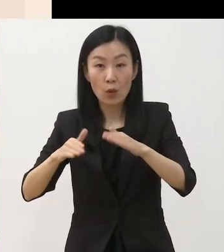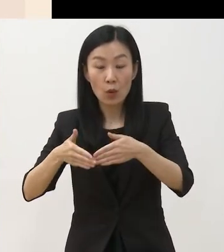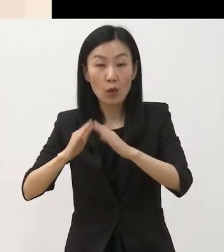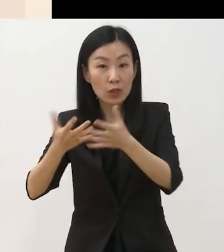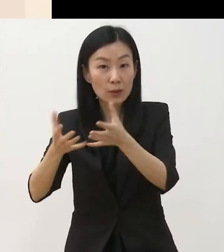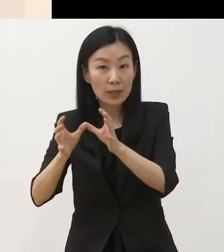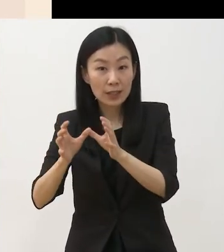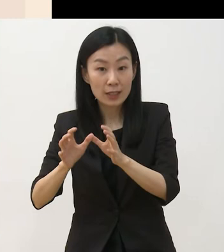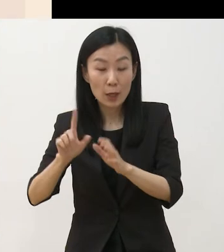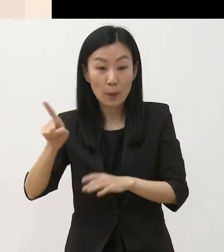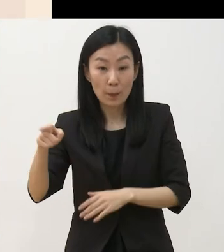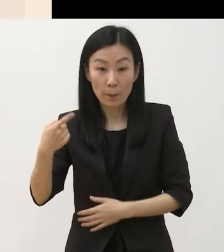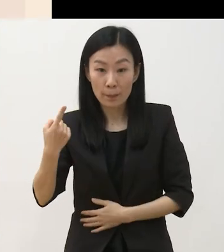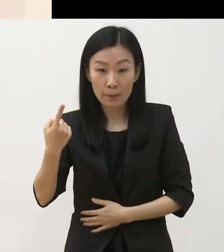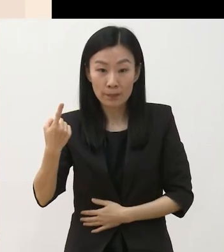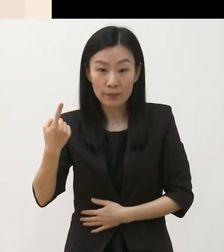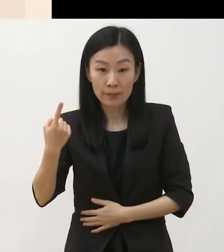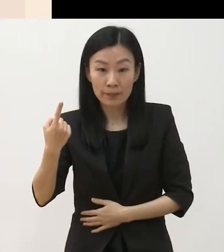받게 됩니다. 그리고